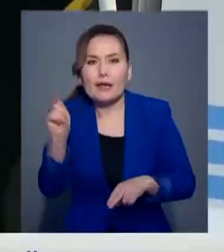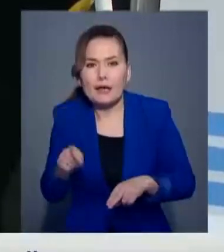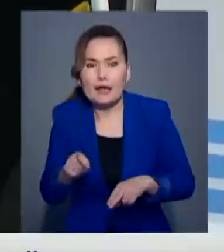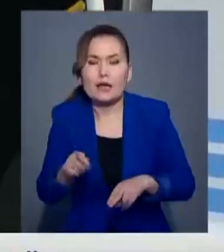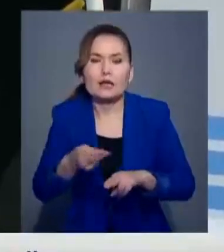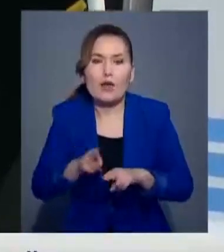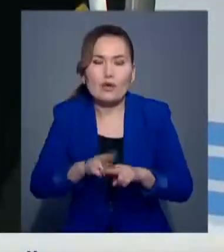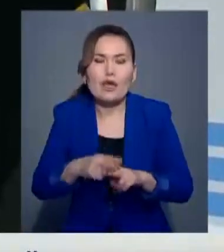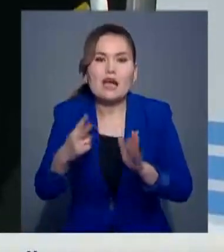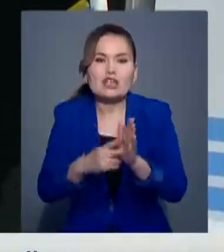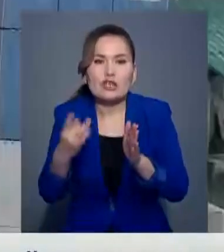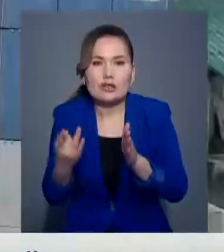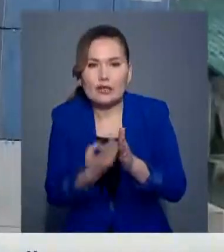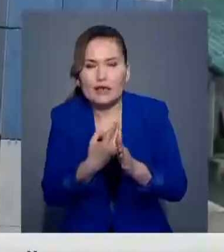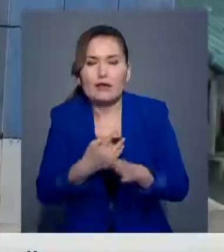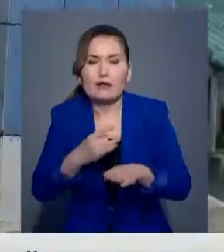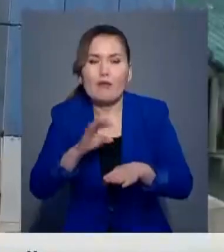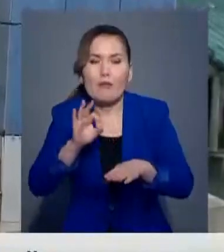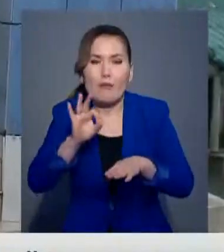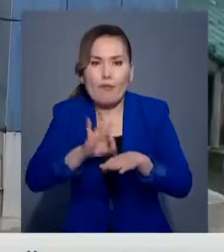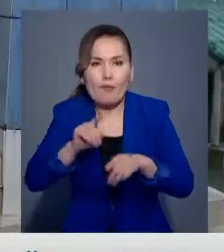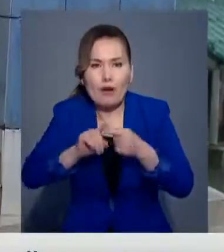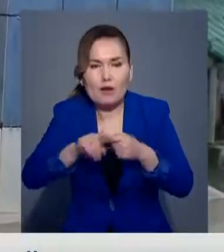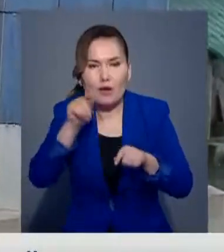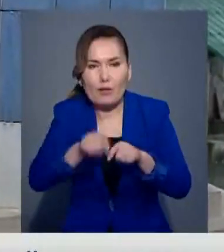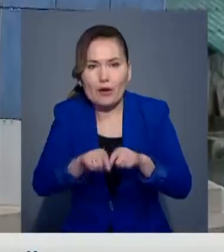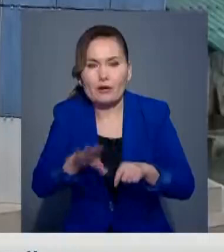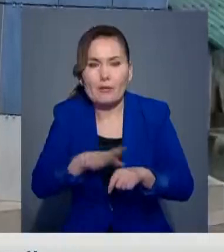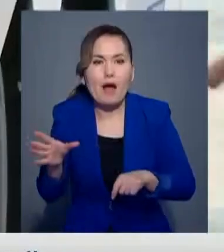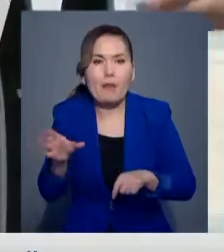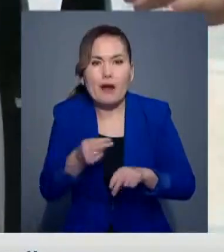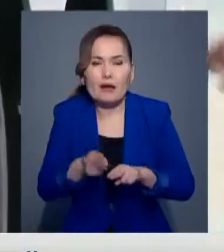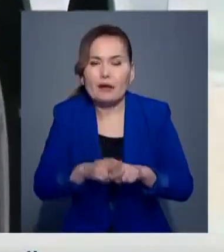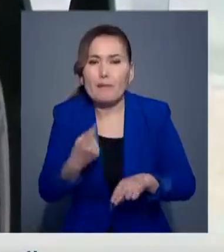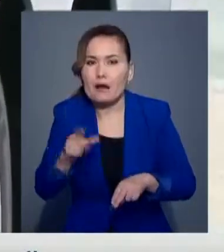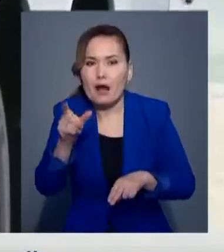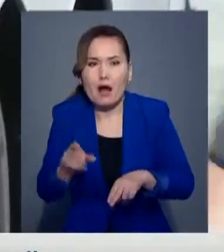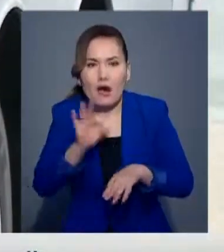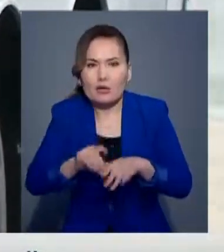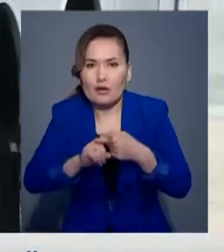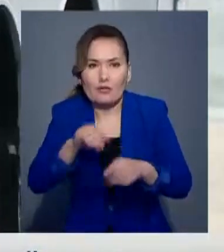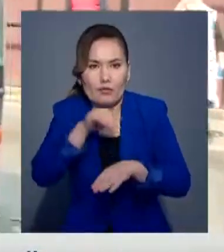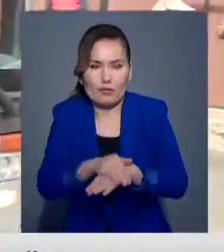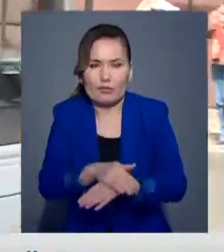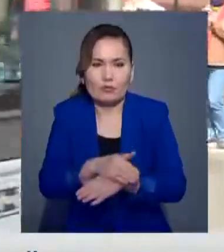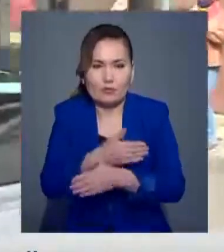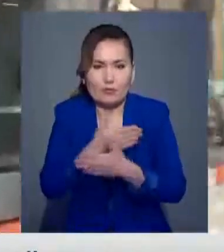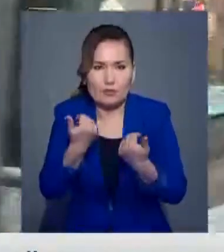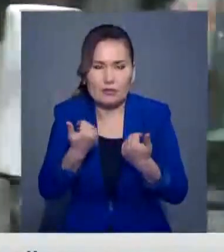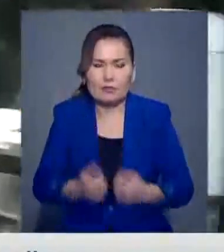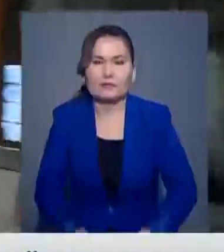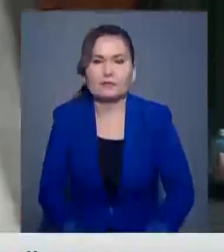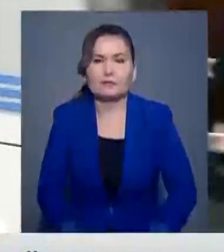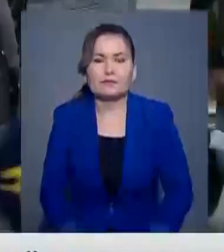коронавирус инфекциясына 7 рет сынама тапсырғандарын және соның барлығында бірде бір адамнан ауру белгілері анықталмағанын